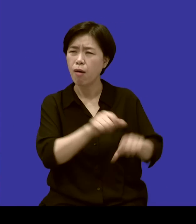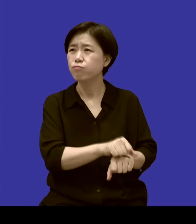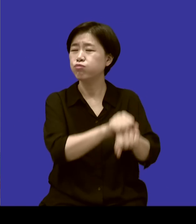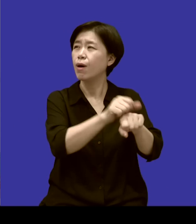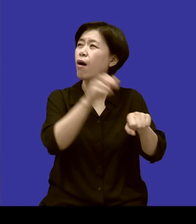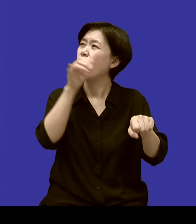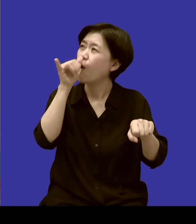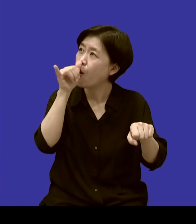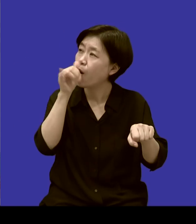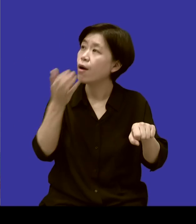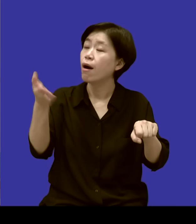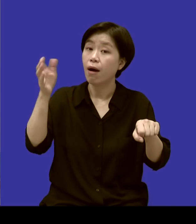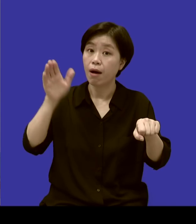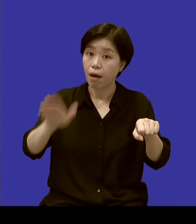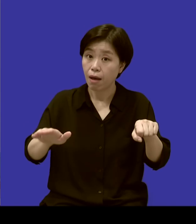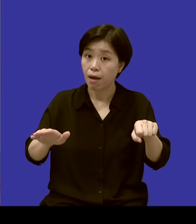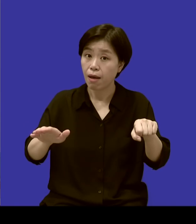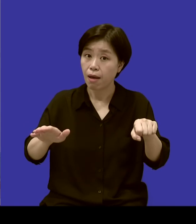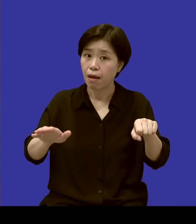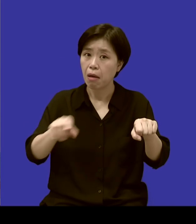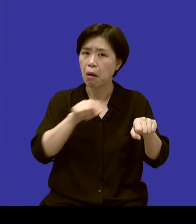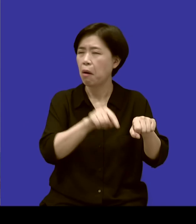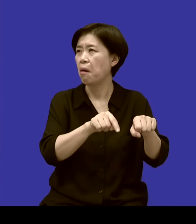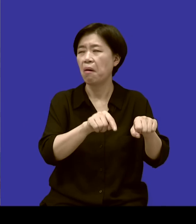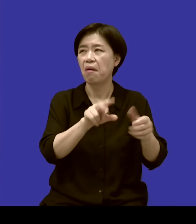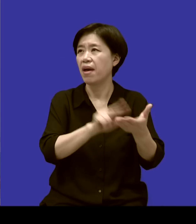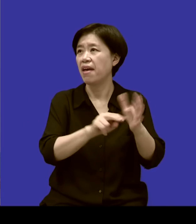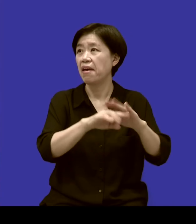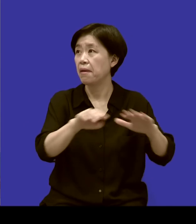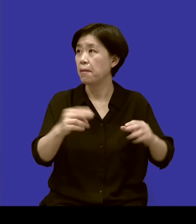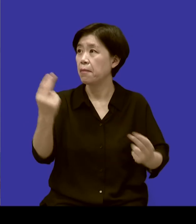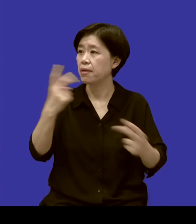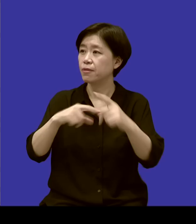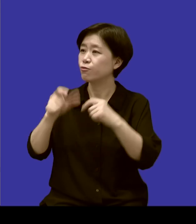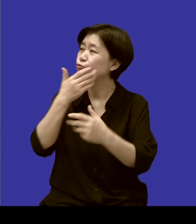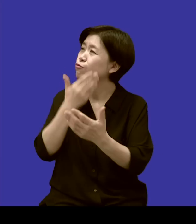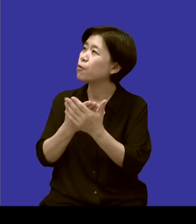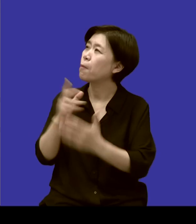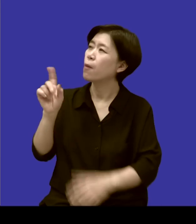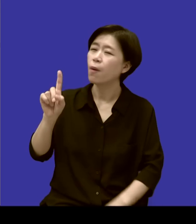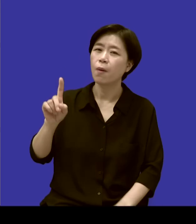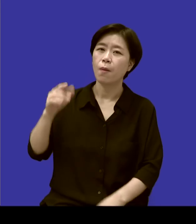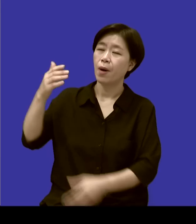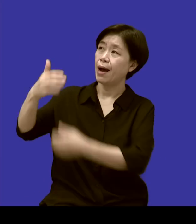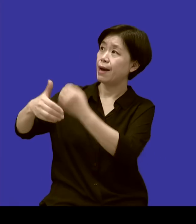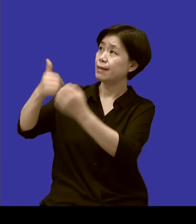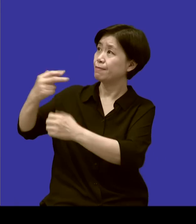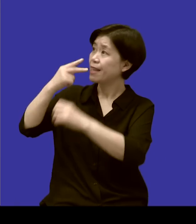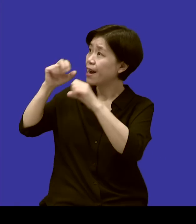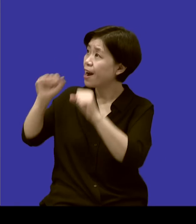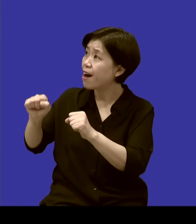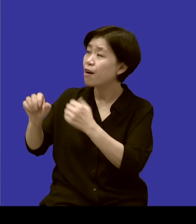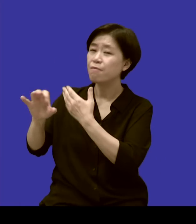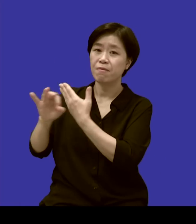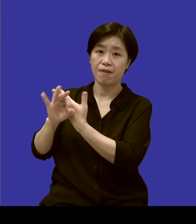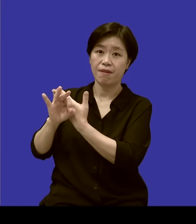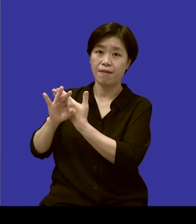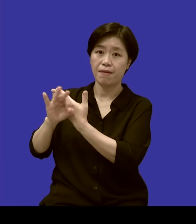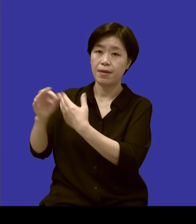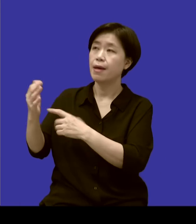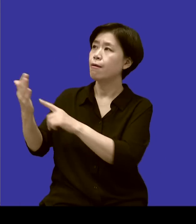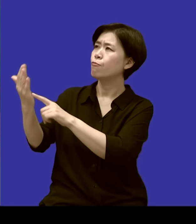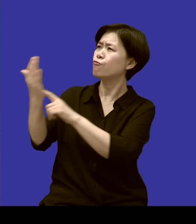네. 이런 지금은 그 문제가 중요한 게 같지 않고요. 예. 정말 하나님이 살아계시다면 저에게